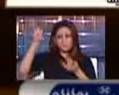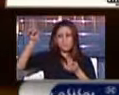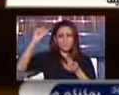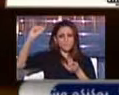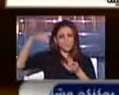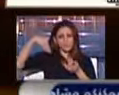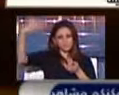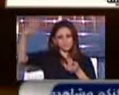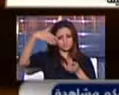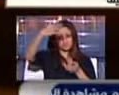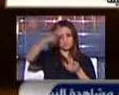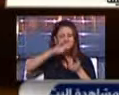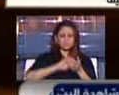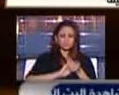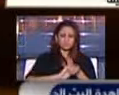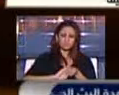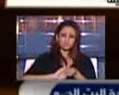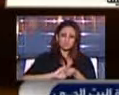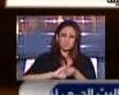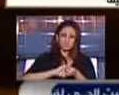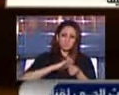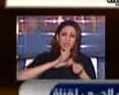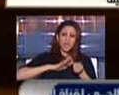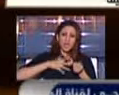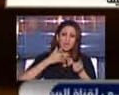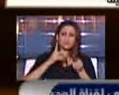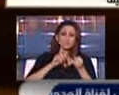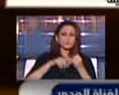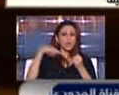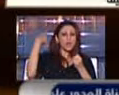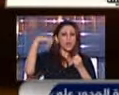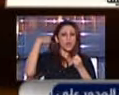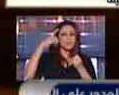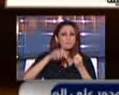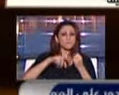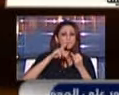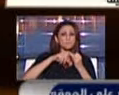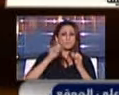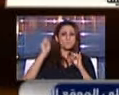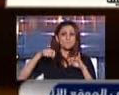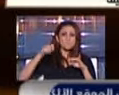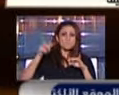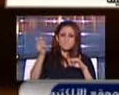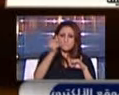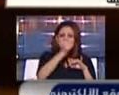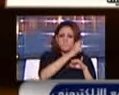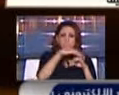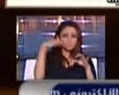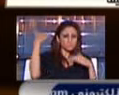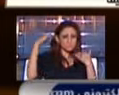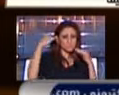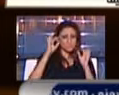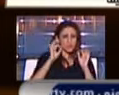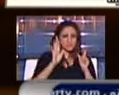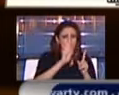الناس ديت طالبها مش كتير، الناس ديت بتحلم عشان تحقق الحلم، خاصه شهداء او مصابين، الناس ديت